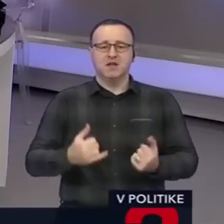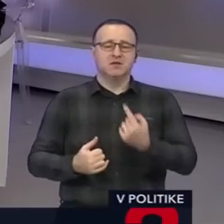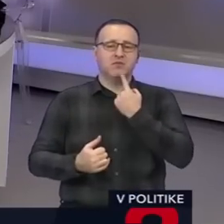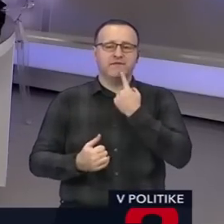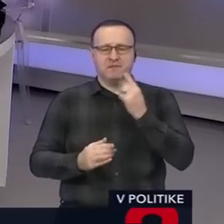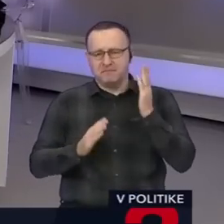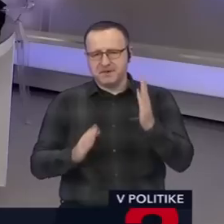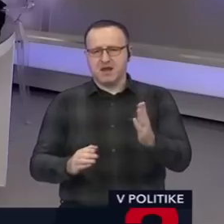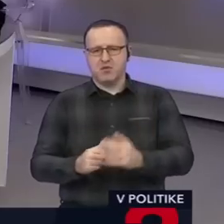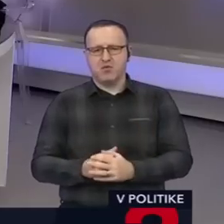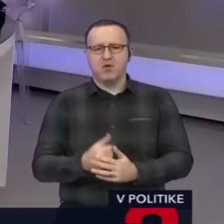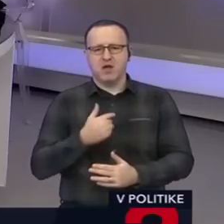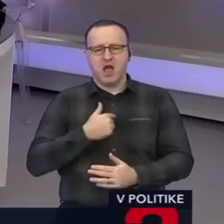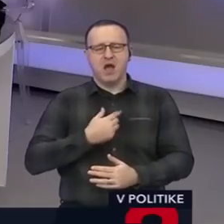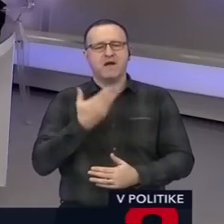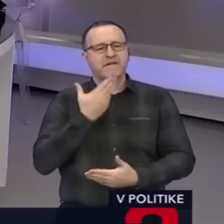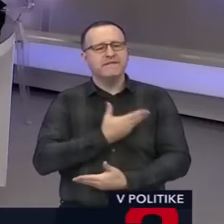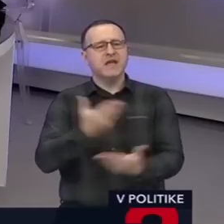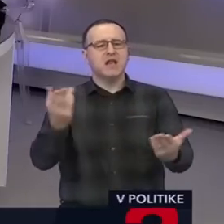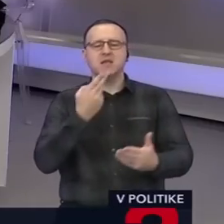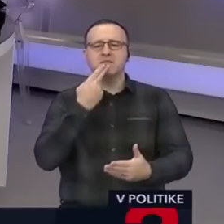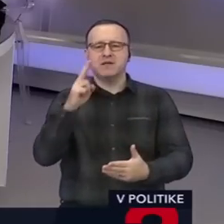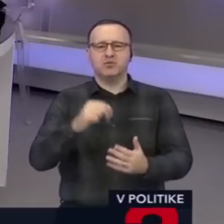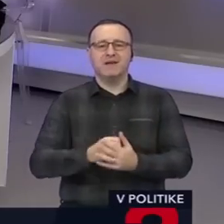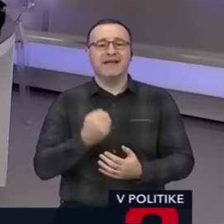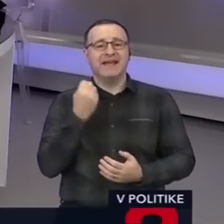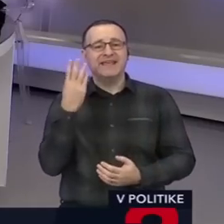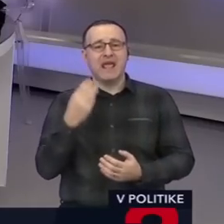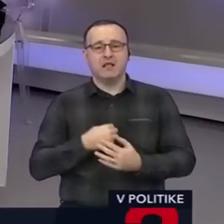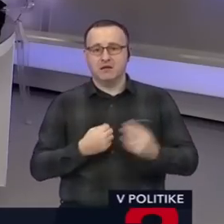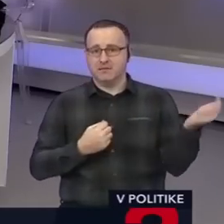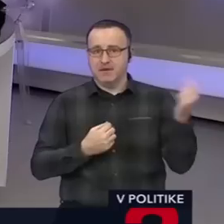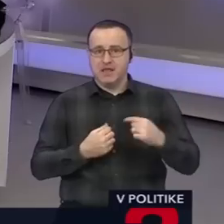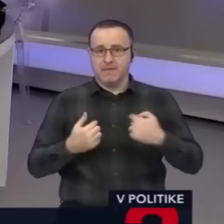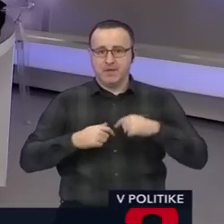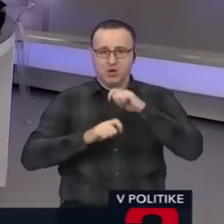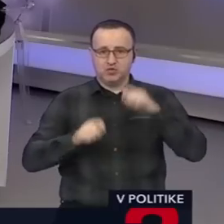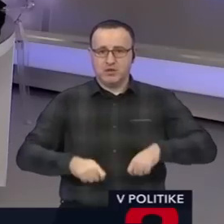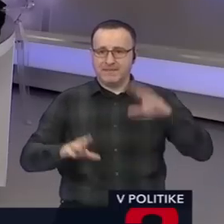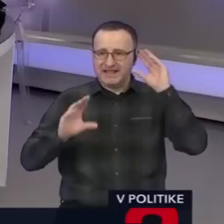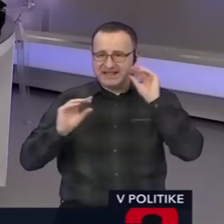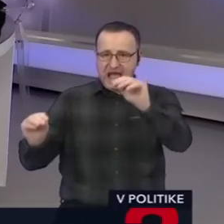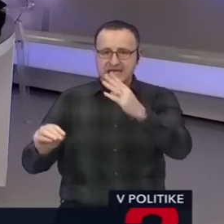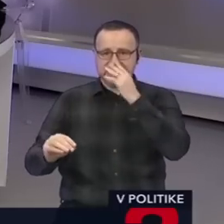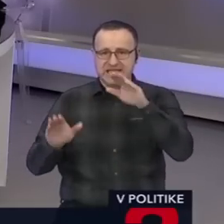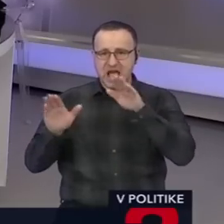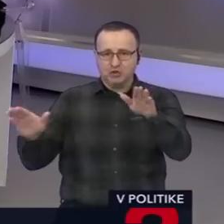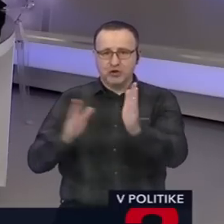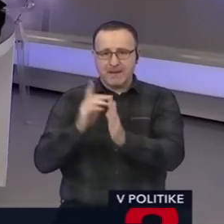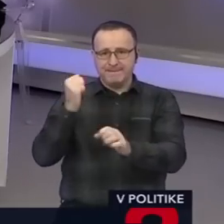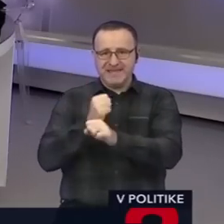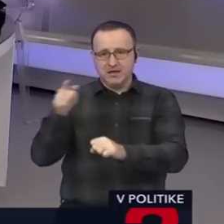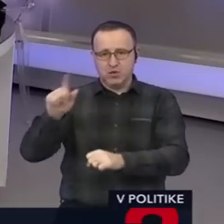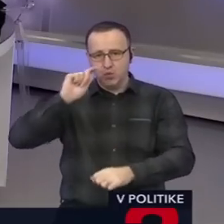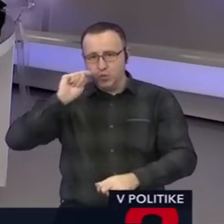na rovinu, že aj som to dal ako verejný prísľub, že keď príde k tomu, aby sme rozhodli o darovaní MIGov na Ukrajinu a